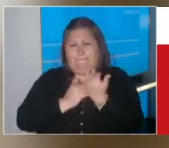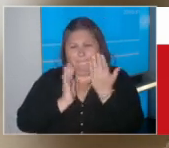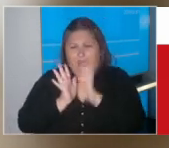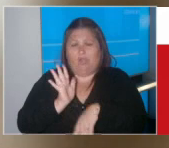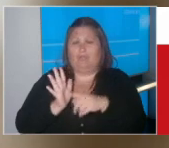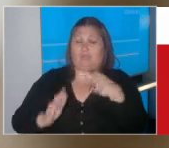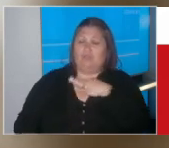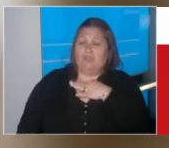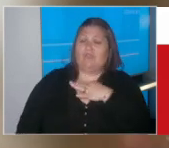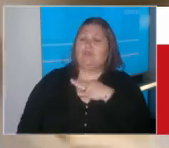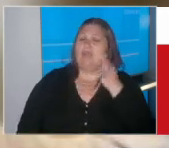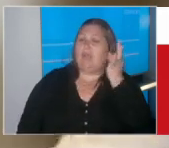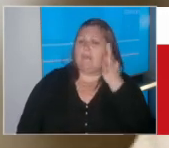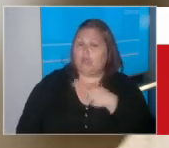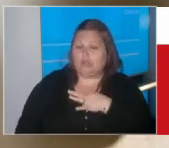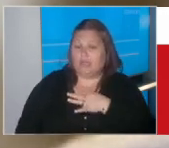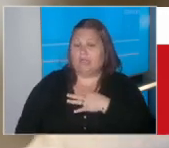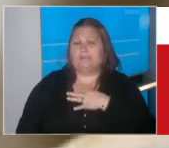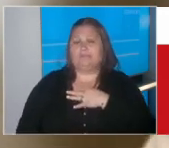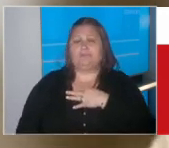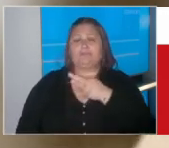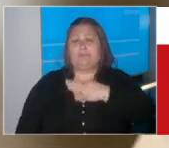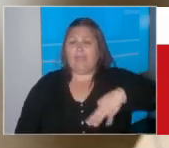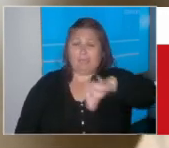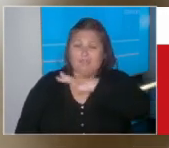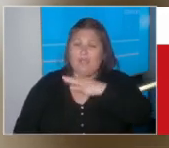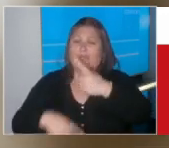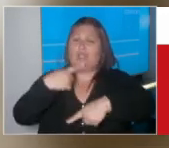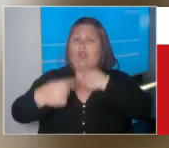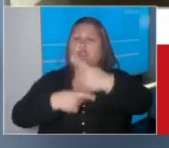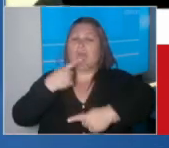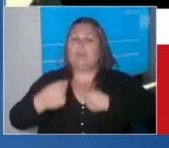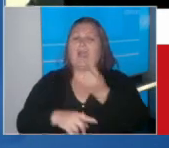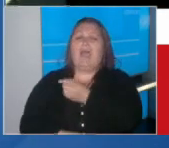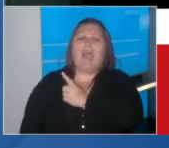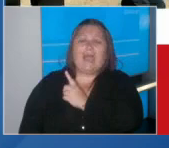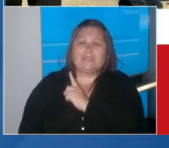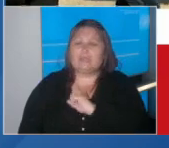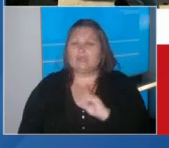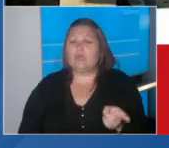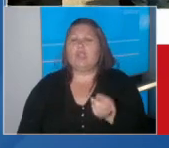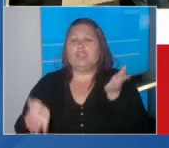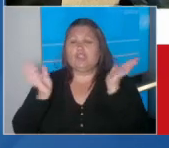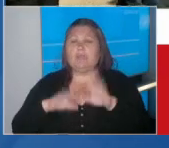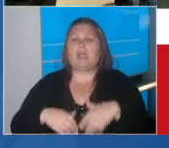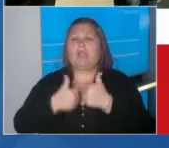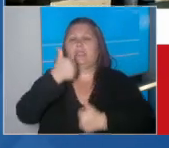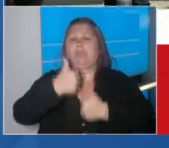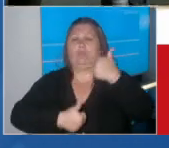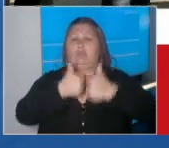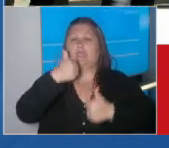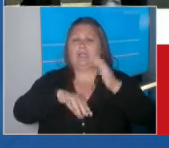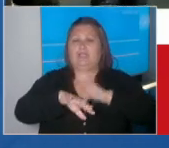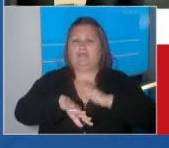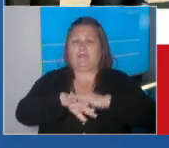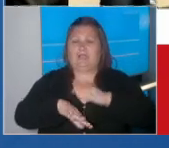בשבילי, בשביל הילדות שלי, בשבילנו ובשביל הדורות הבאים, אסור שבכלל יתמודד לתפקיד